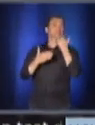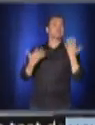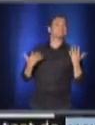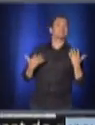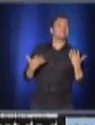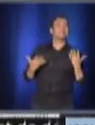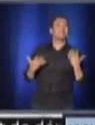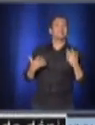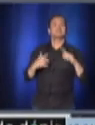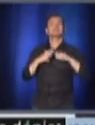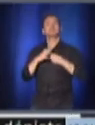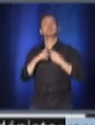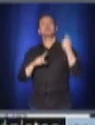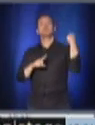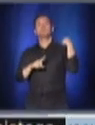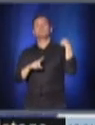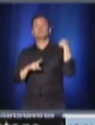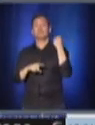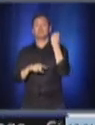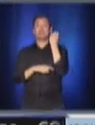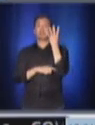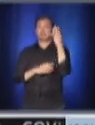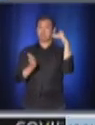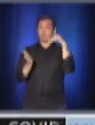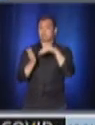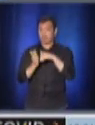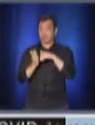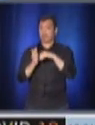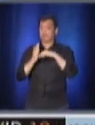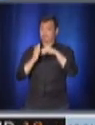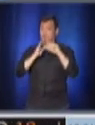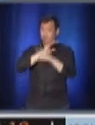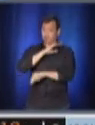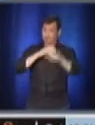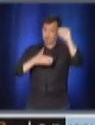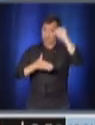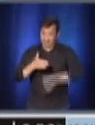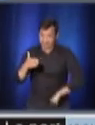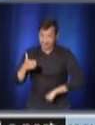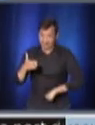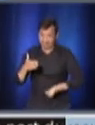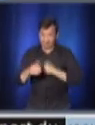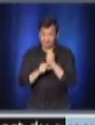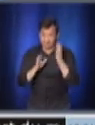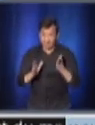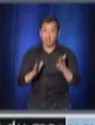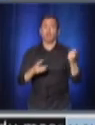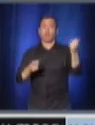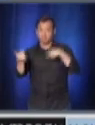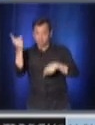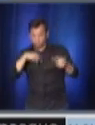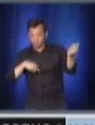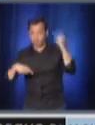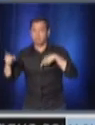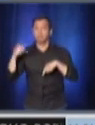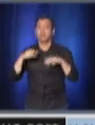d'environ 14 000 personnes qui manquaient dans le système. On a eu plusieurs retours, vous le savez, vous l'avez mentionné, je pense qu'on est rendu